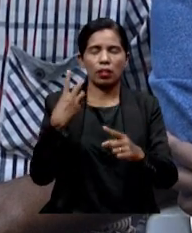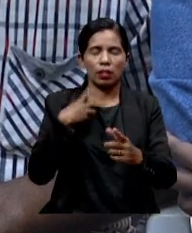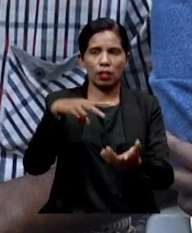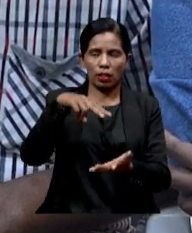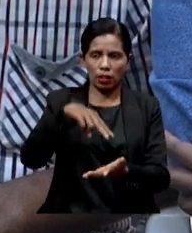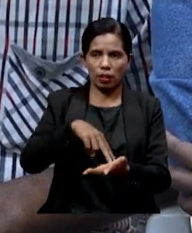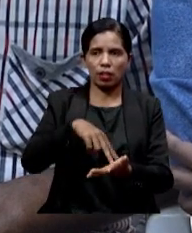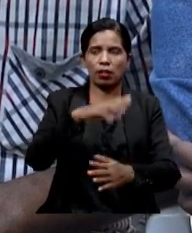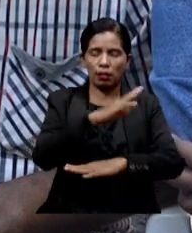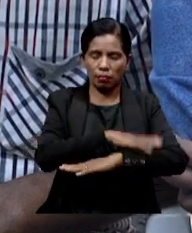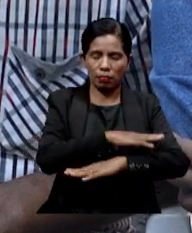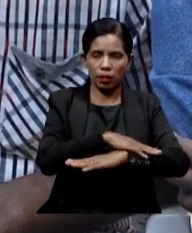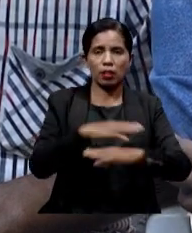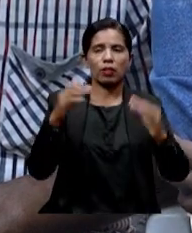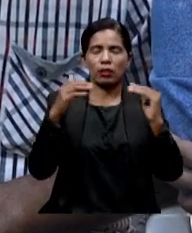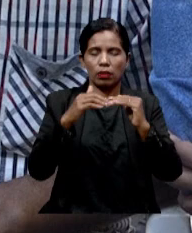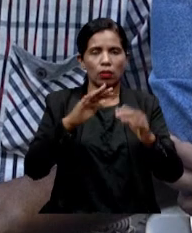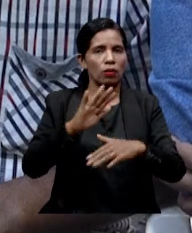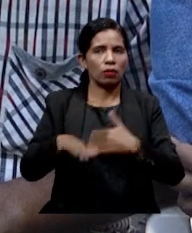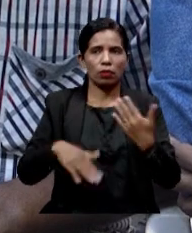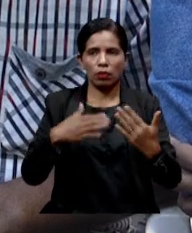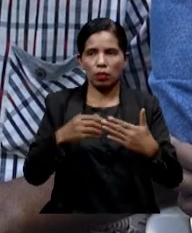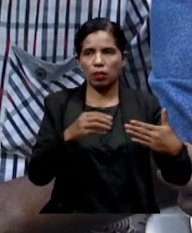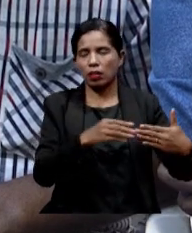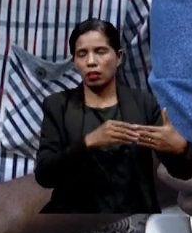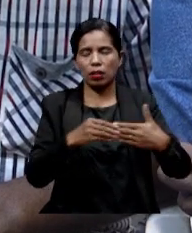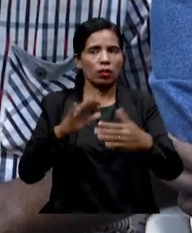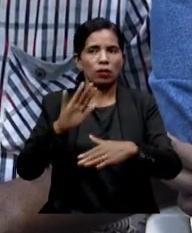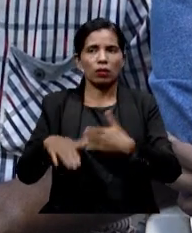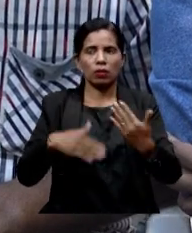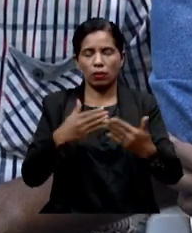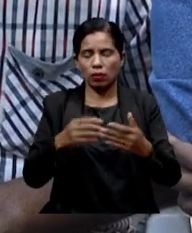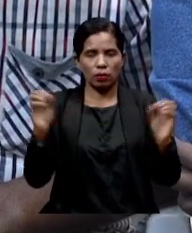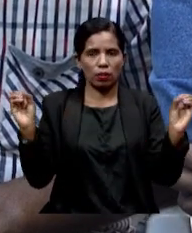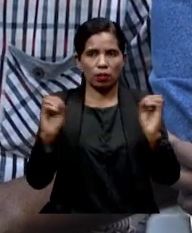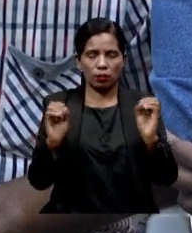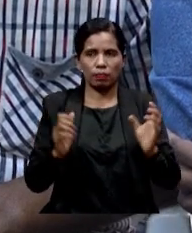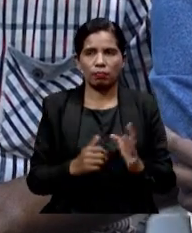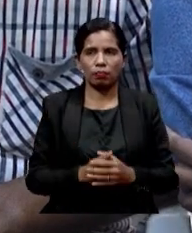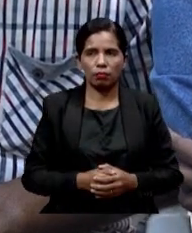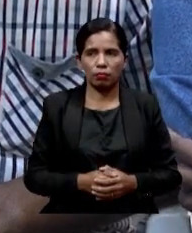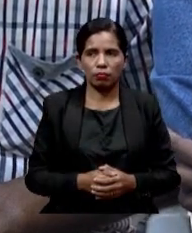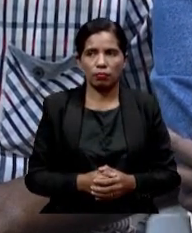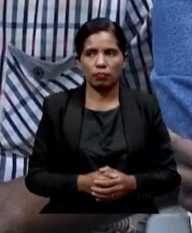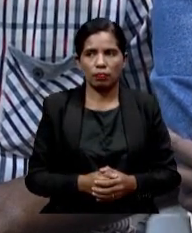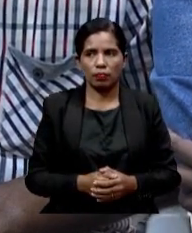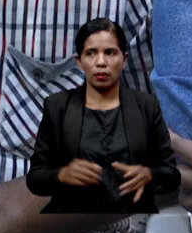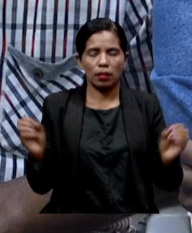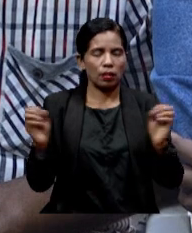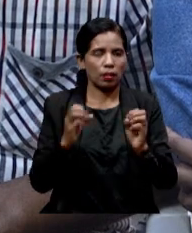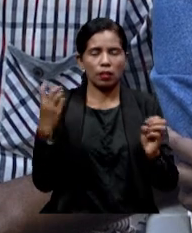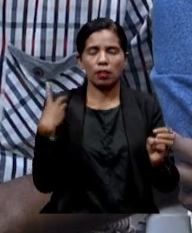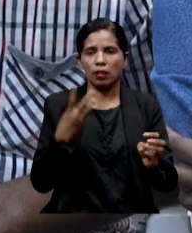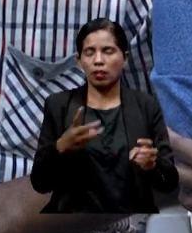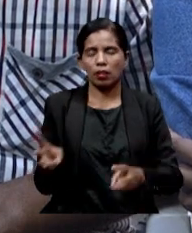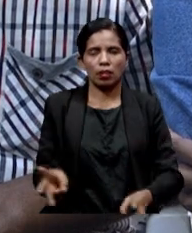mesa kongresu, automaticamente liderança tuan serne demisionare, demisionare ona. Antau lai hatan dalang,